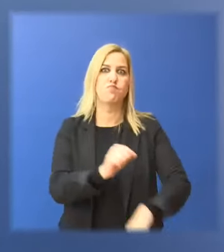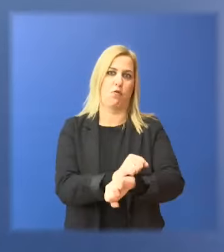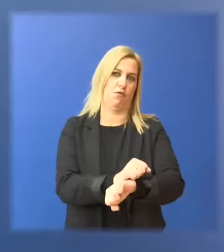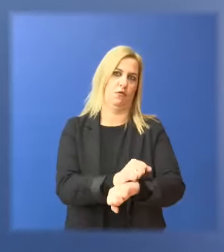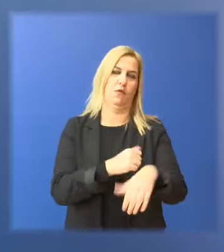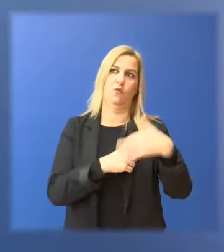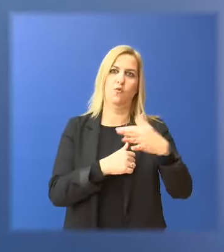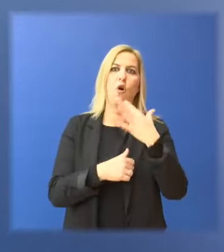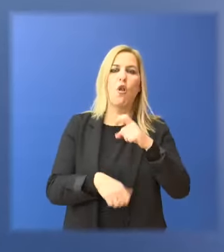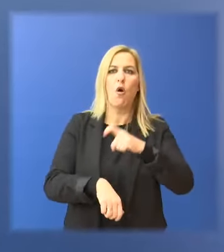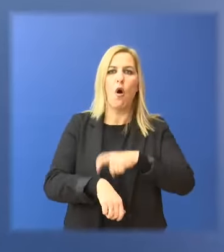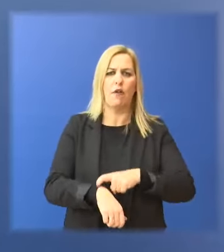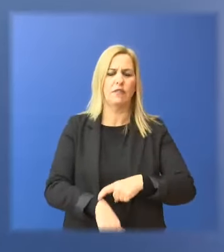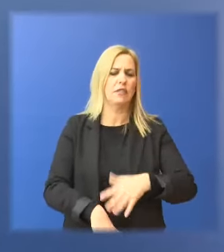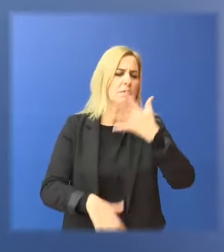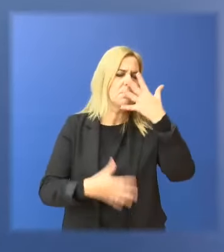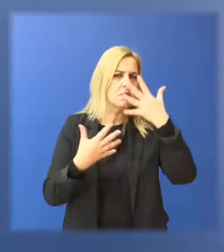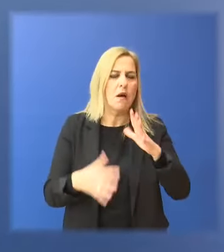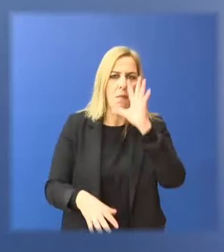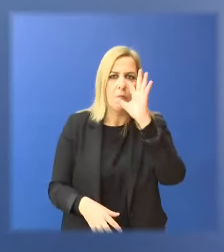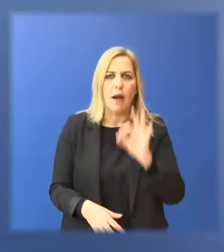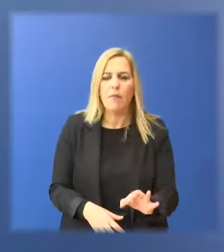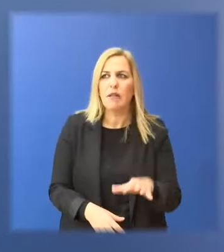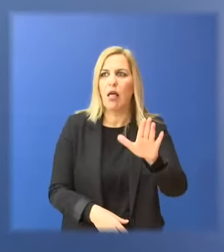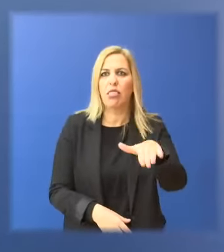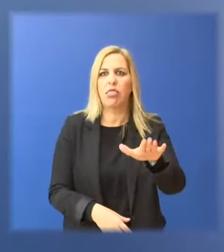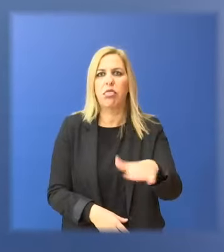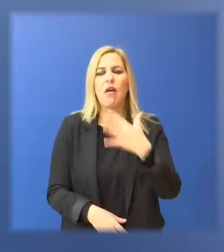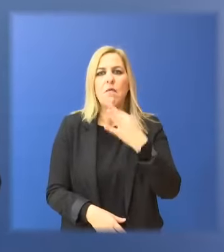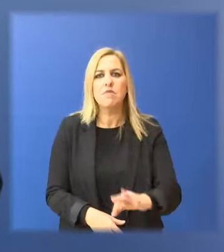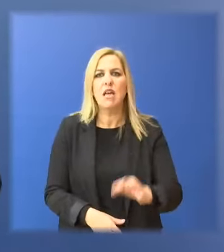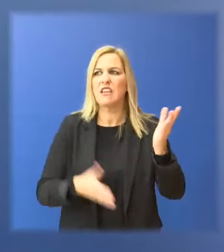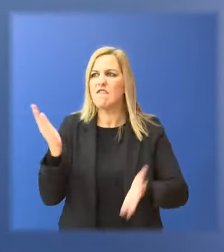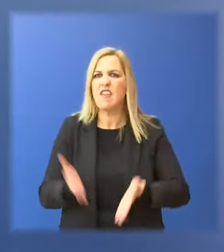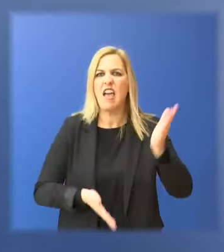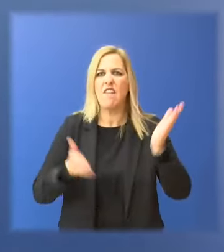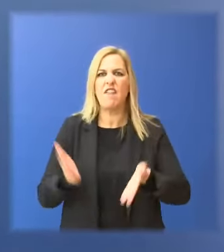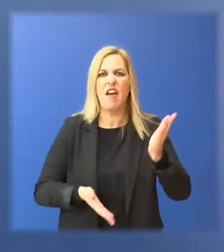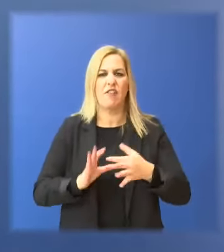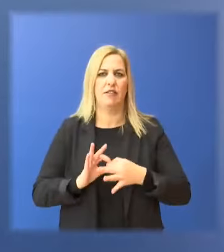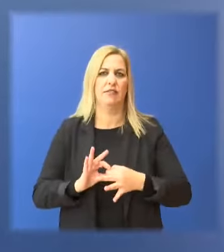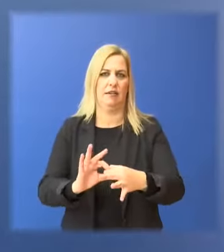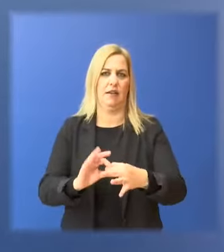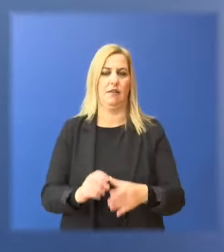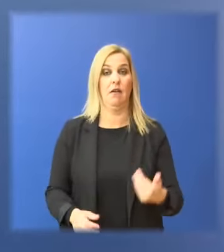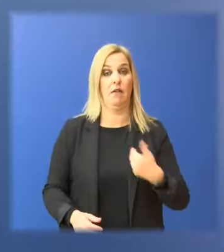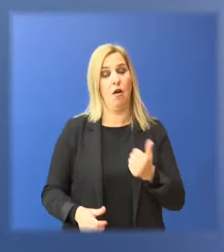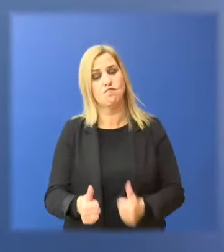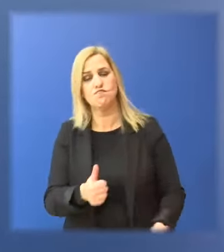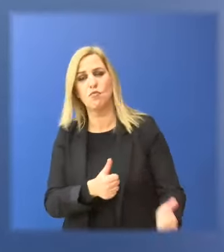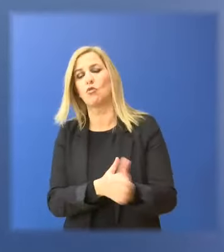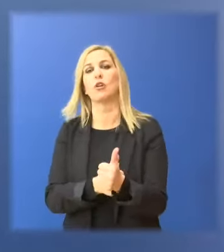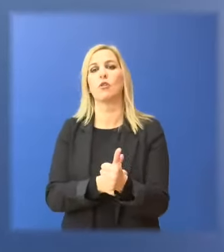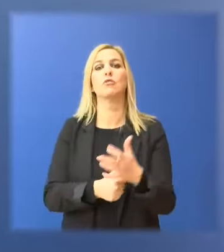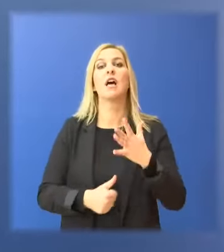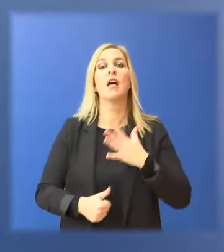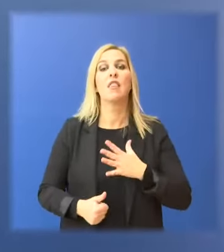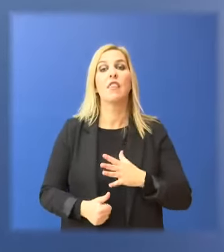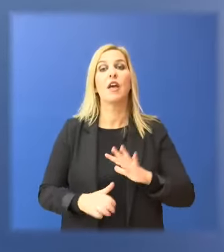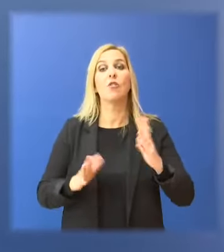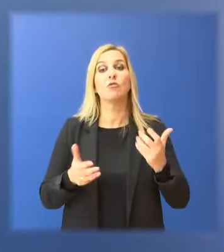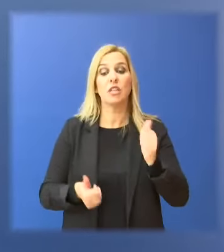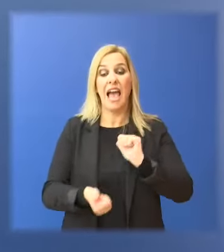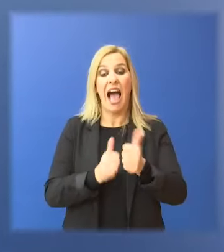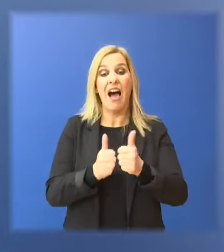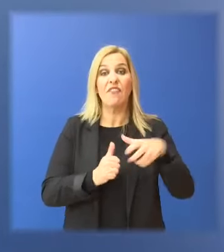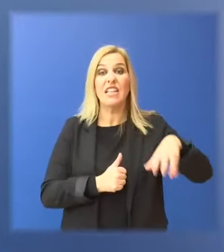τοξικότητα που το απαξιώνει και προκαλεί ένα σκηνικό επαναλαμβανόμενης βίας. Είναι απόλυτη προτεραιότητά μας να αποδοθούν οι αθλητικοί